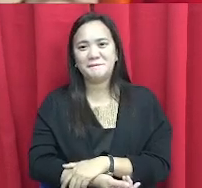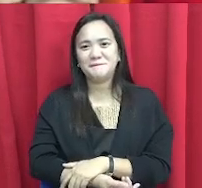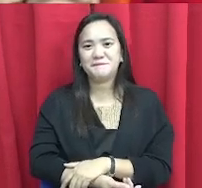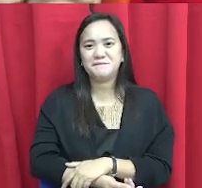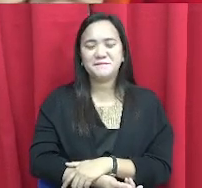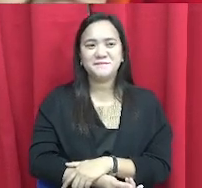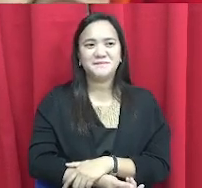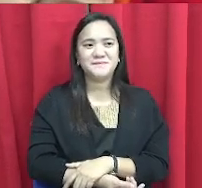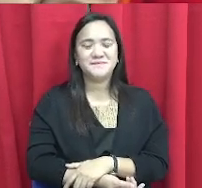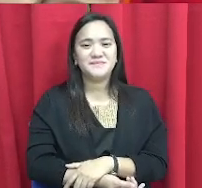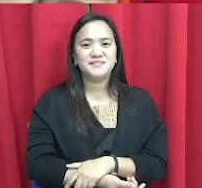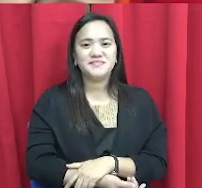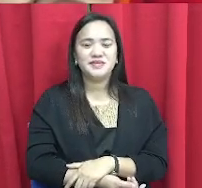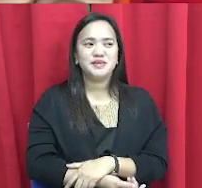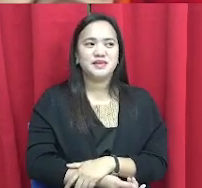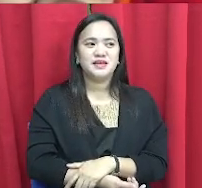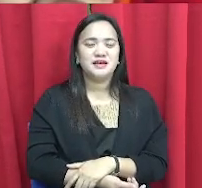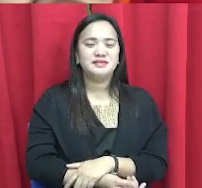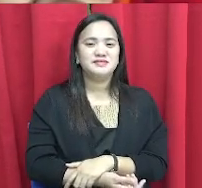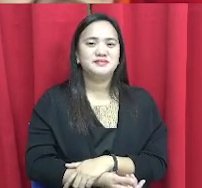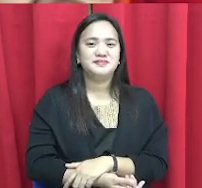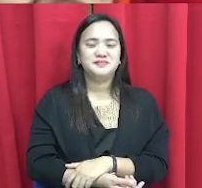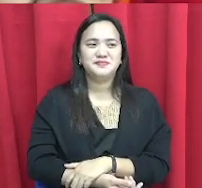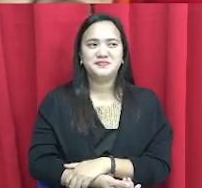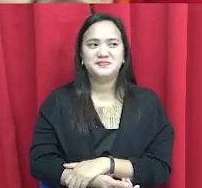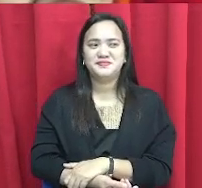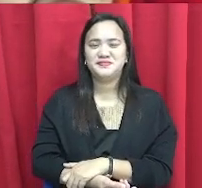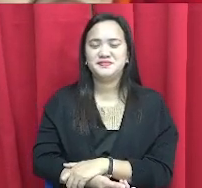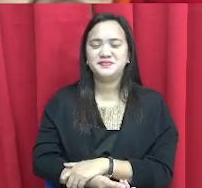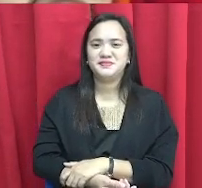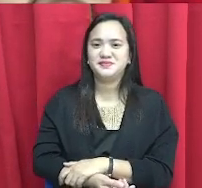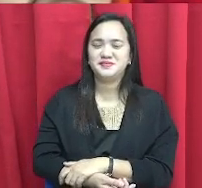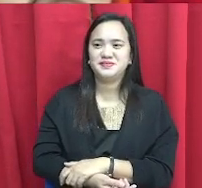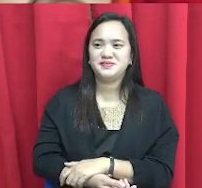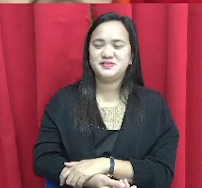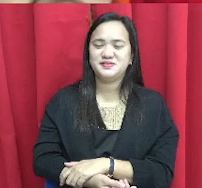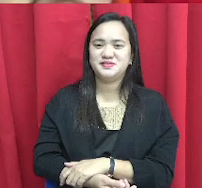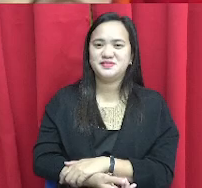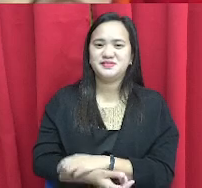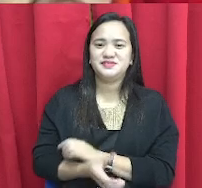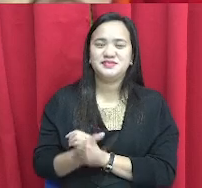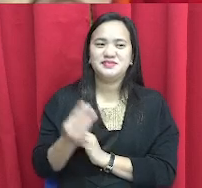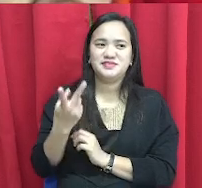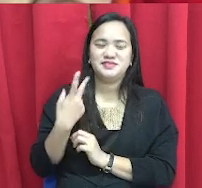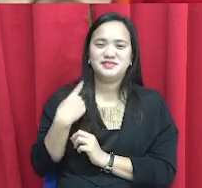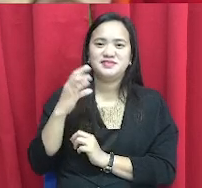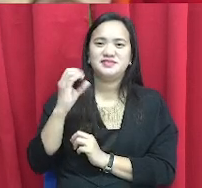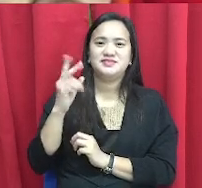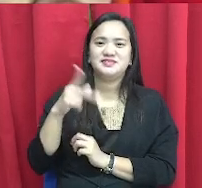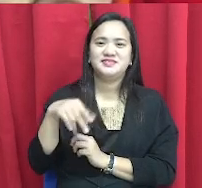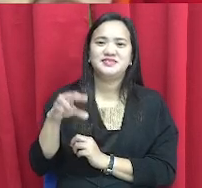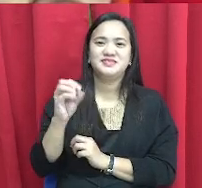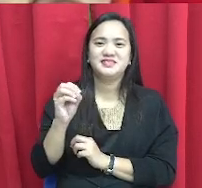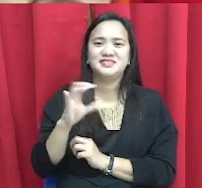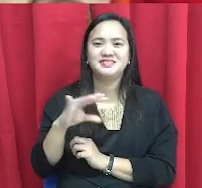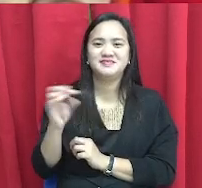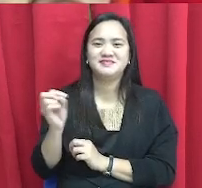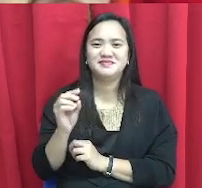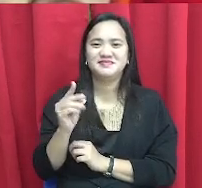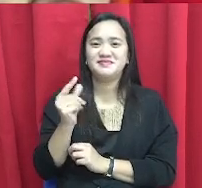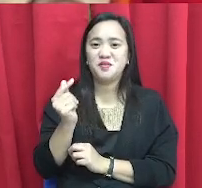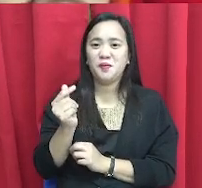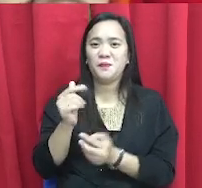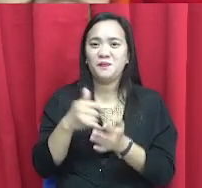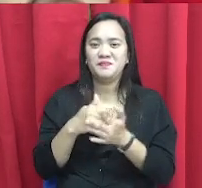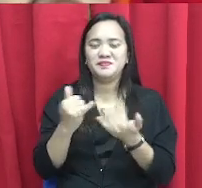B Wala na hindi na an hindi ka na bagay mag-opt mo naman yan